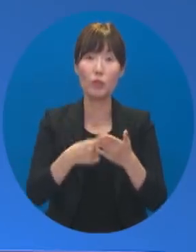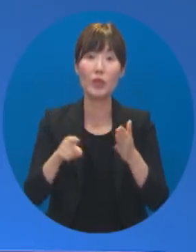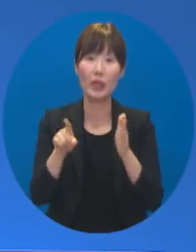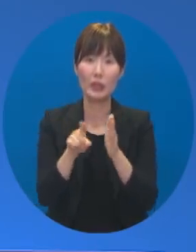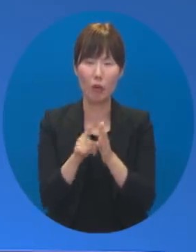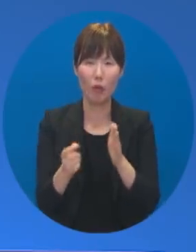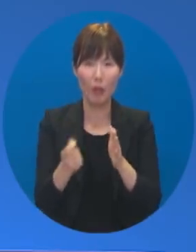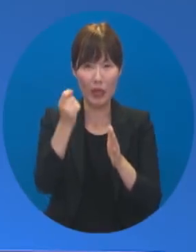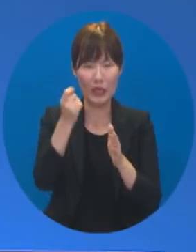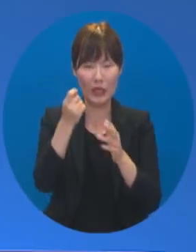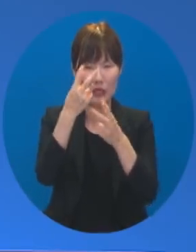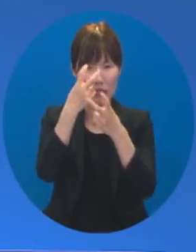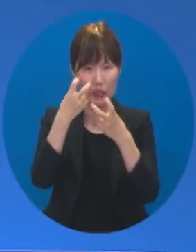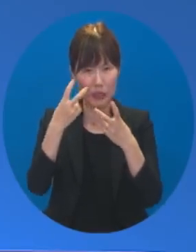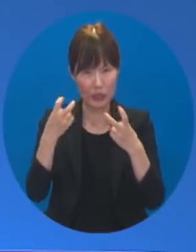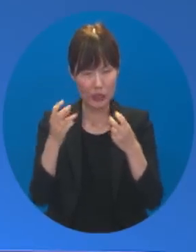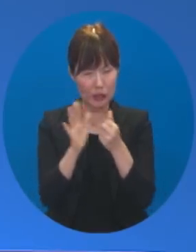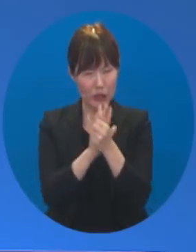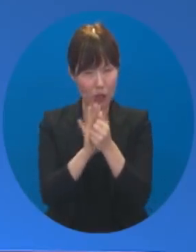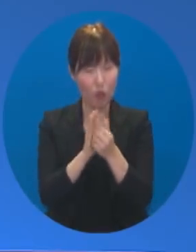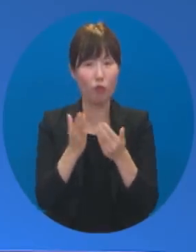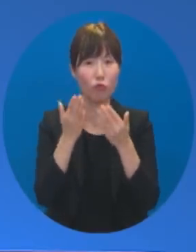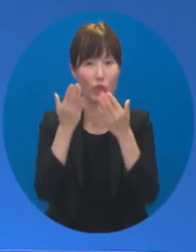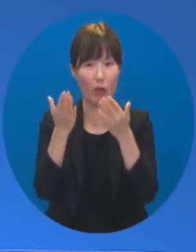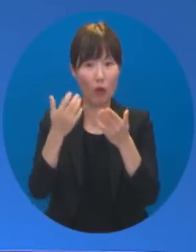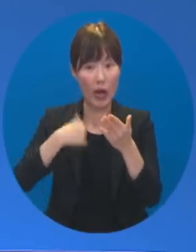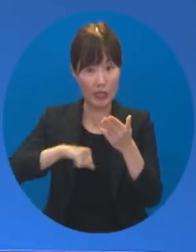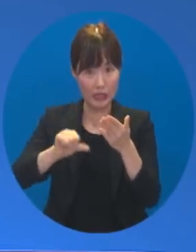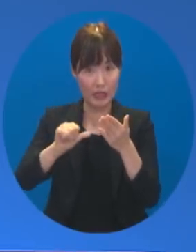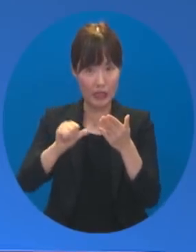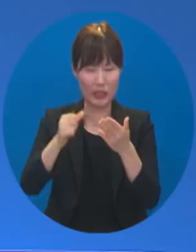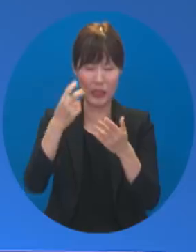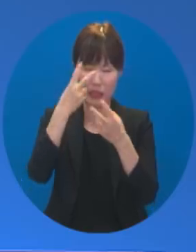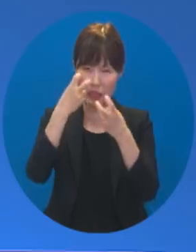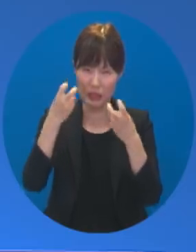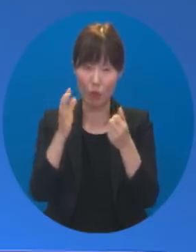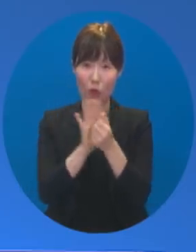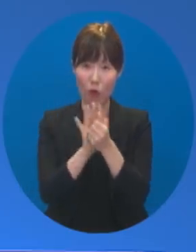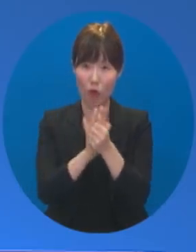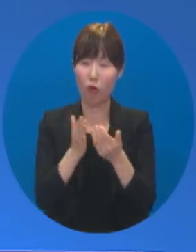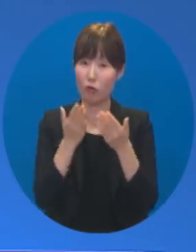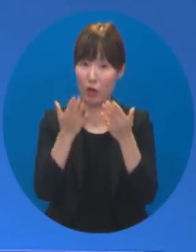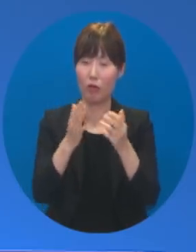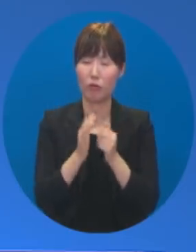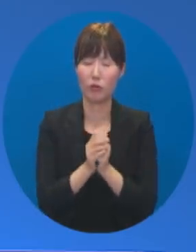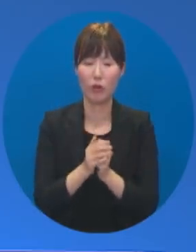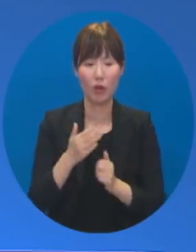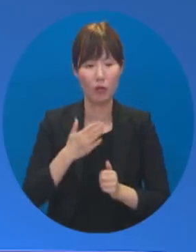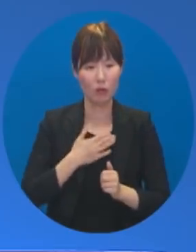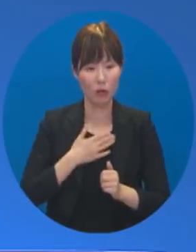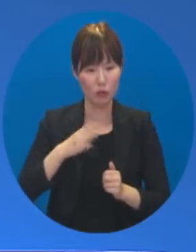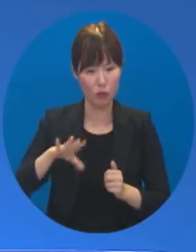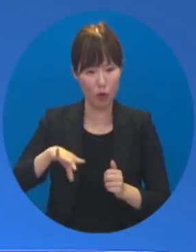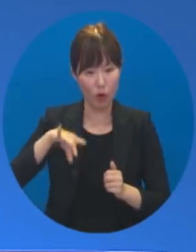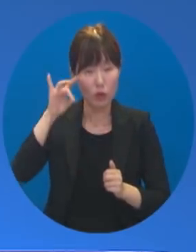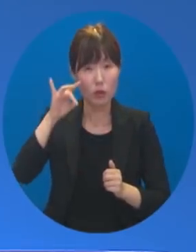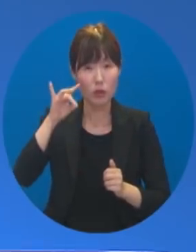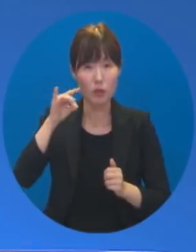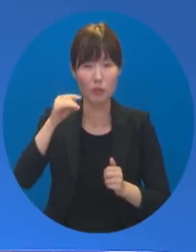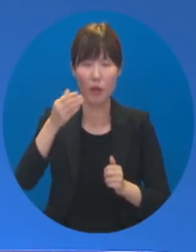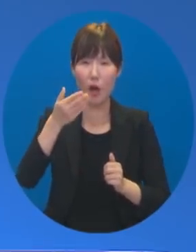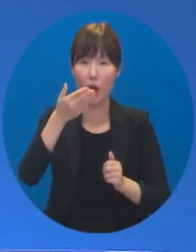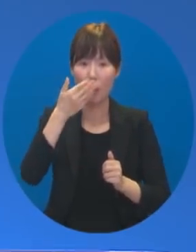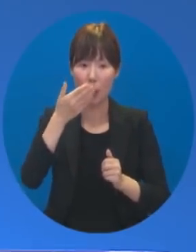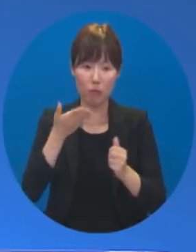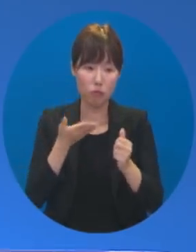하더라고요. 그래서 어떻게 뭐 제가 처음 먹여봤어요 원기를. 네, 저도 뭐 바쁘다는